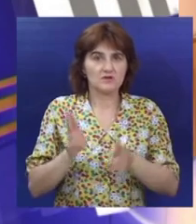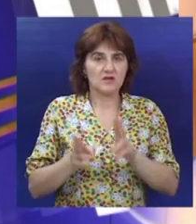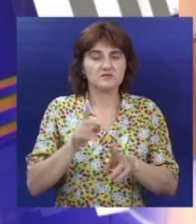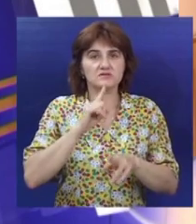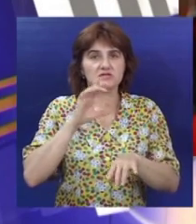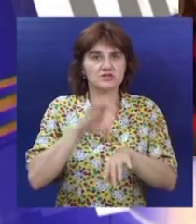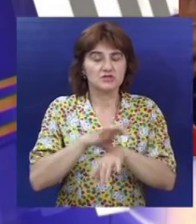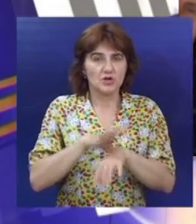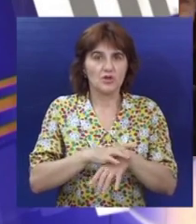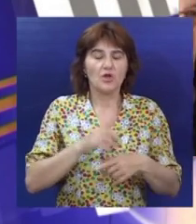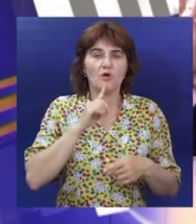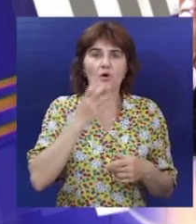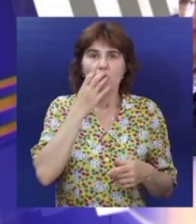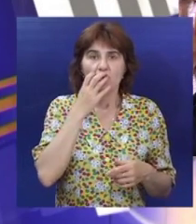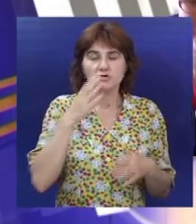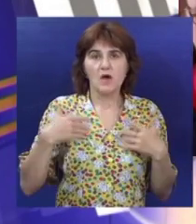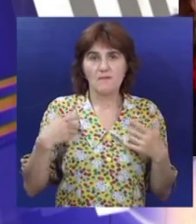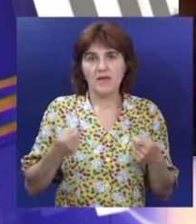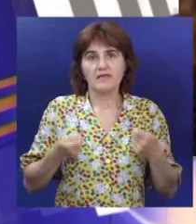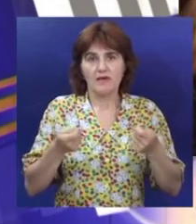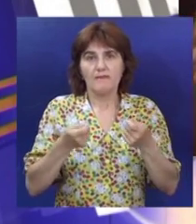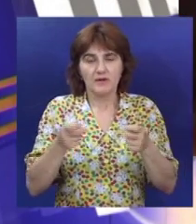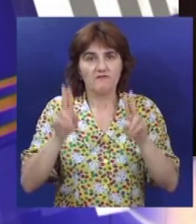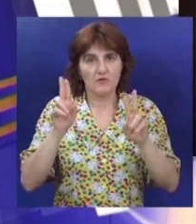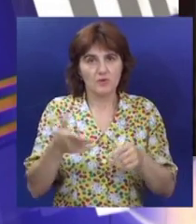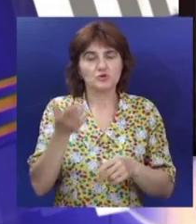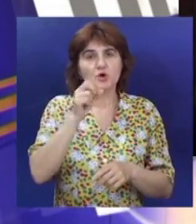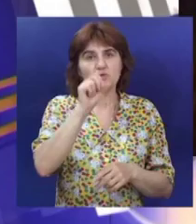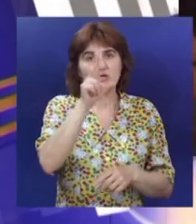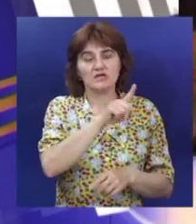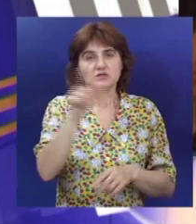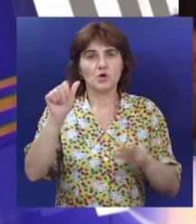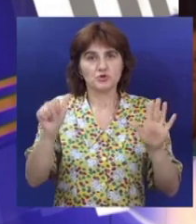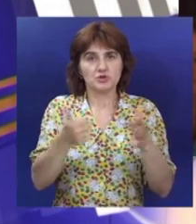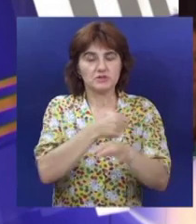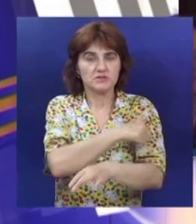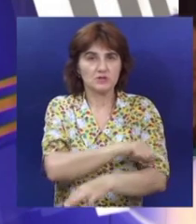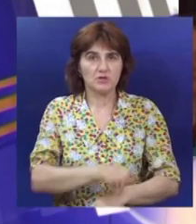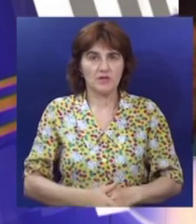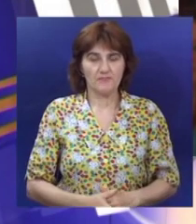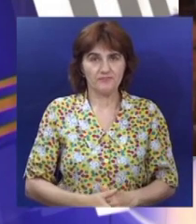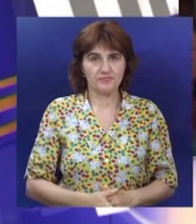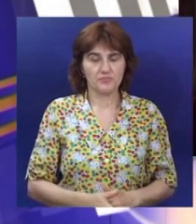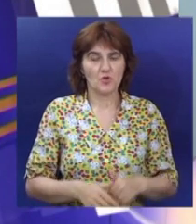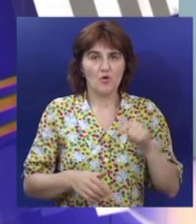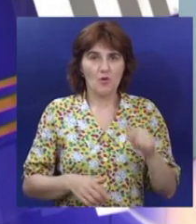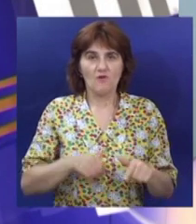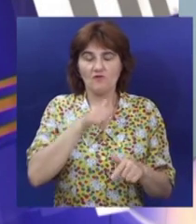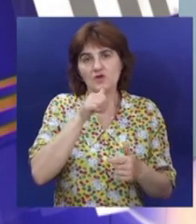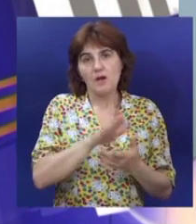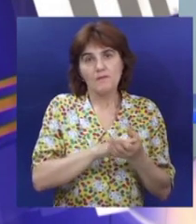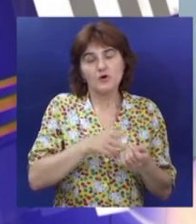će ih vršnjački edukatori. Prijeve za ove seminare su u toku za sve mlade od 13 do 16 godina. Sve je